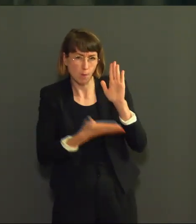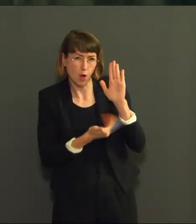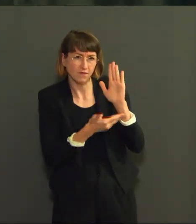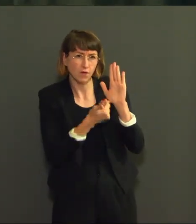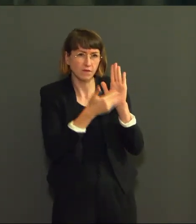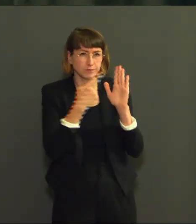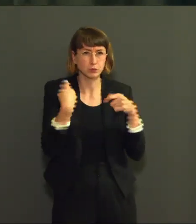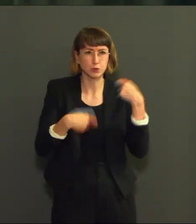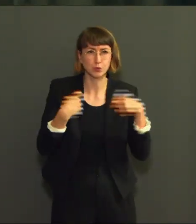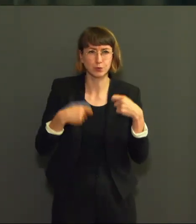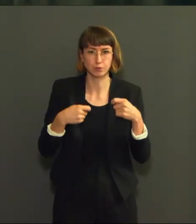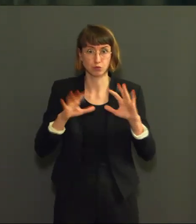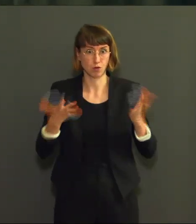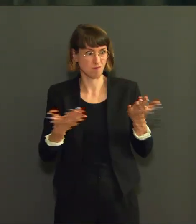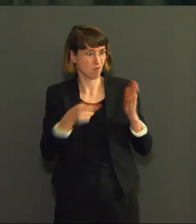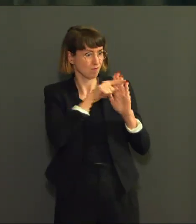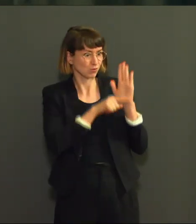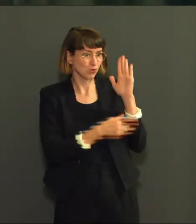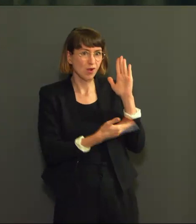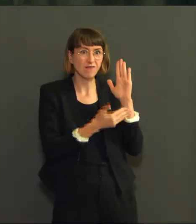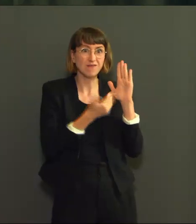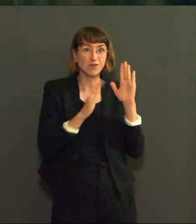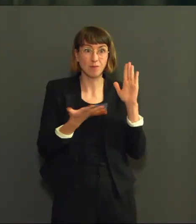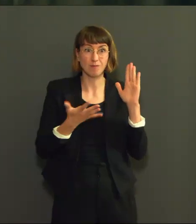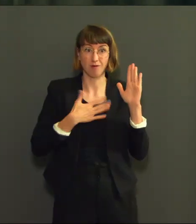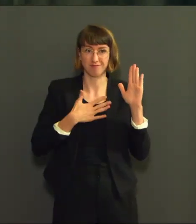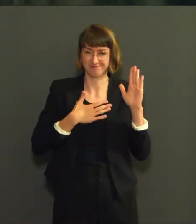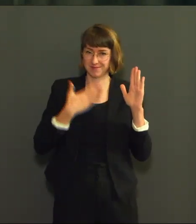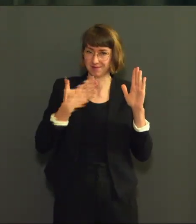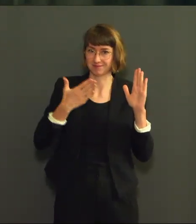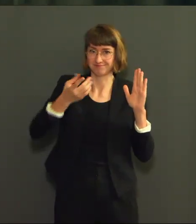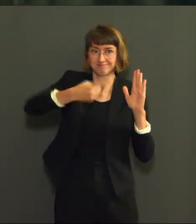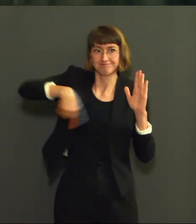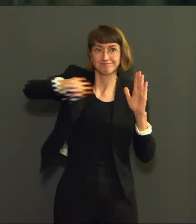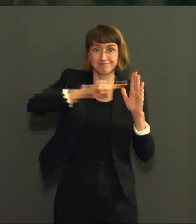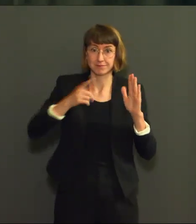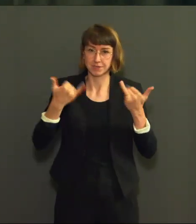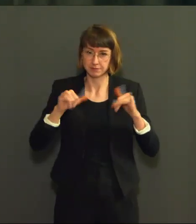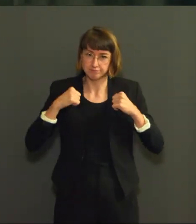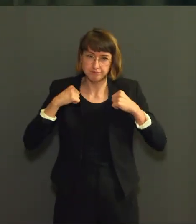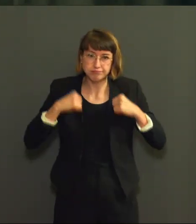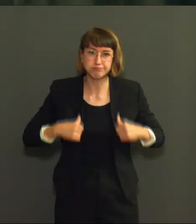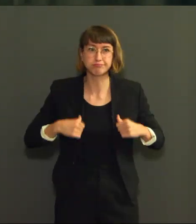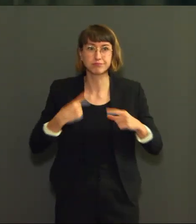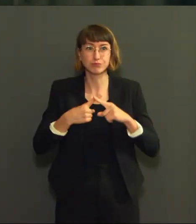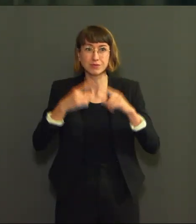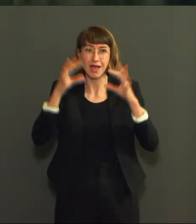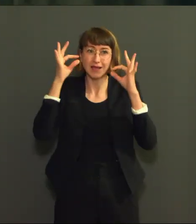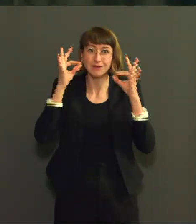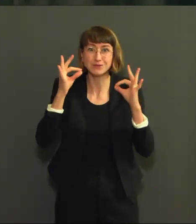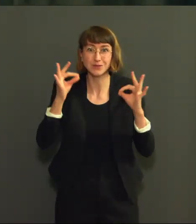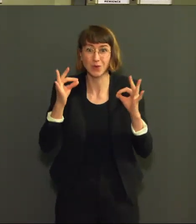comportement. Ensemble, nous continuons nos efforts pour pouvoir bientôt profiter d'un bel été. Merci.